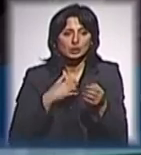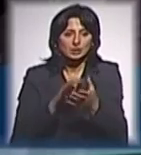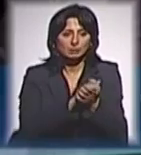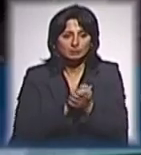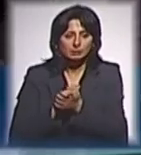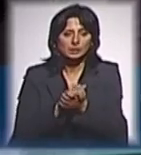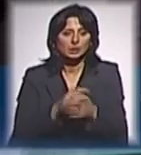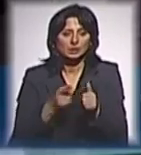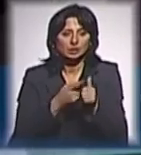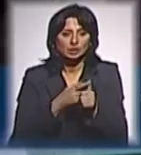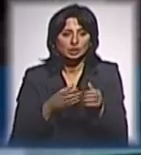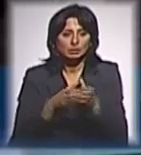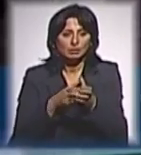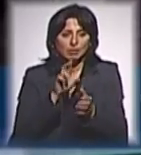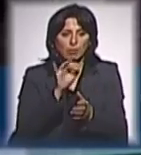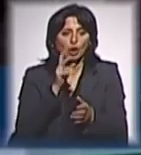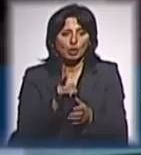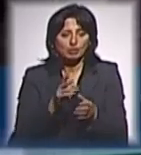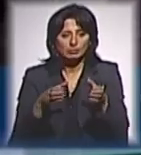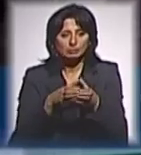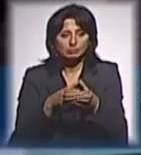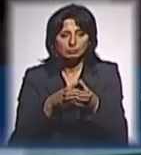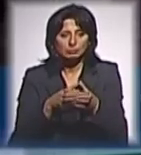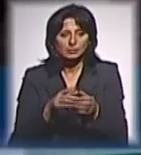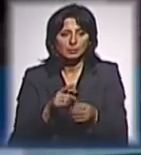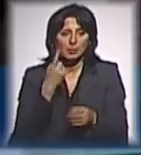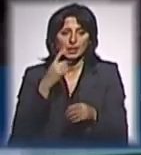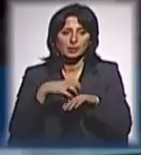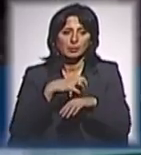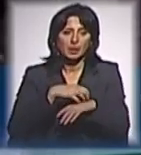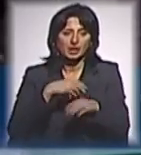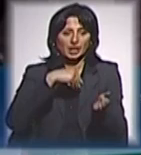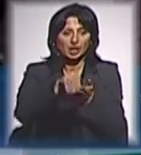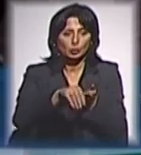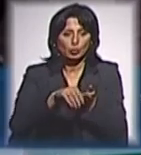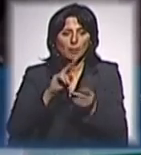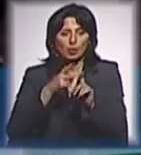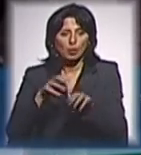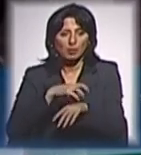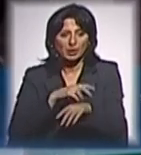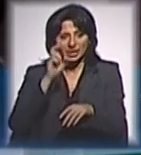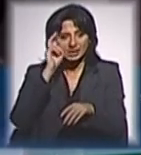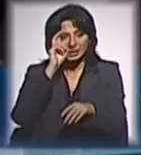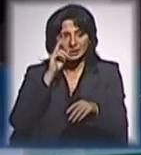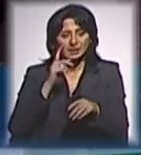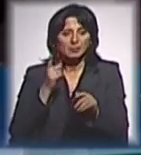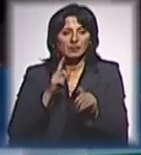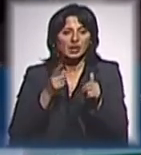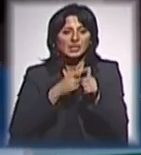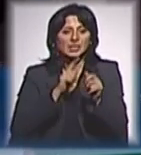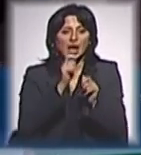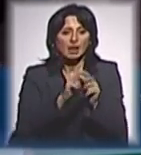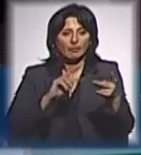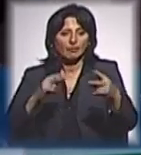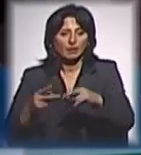თუ შეიძლება ასე ითქვას, ბლოკი, გაერთიანება. არა ის, რომ ერთი პარტია ყიდულობს მეორე პარტიას და მეორე სახელს იმისას ირქმევს და მოკლედ